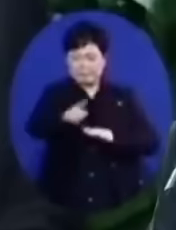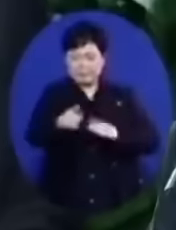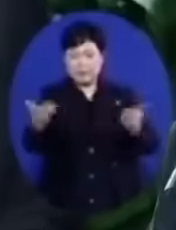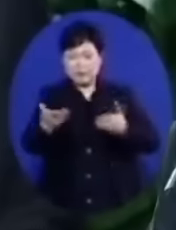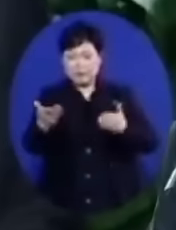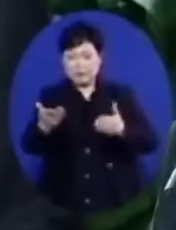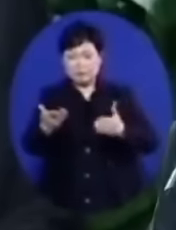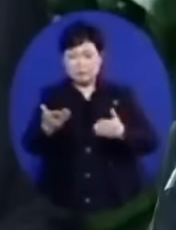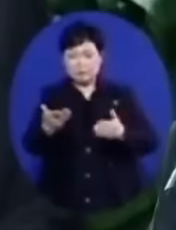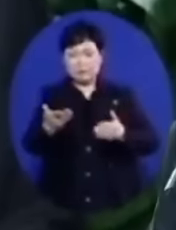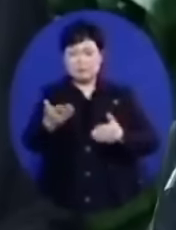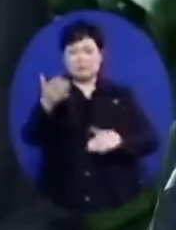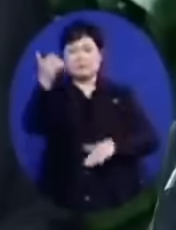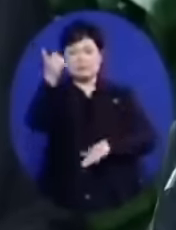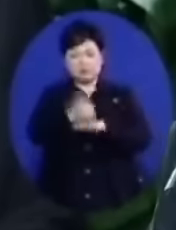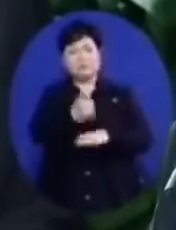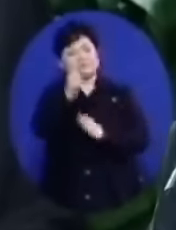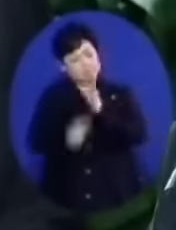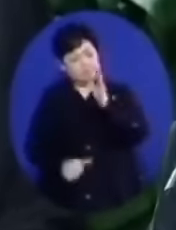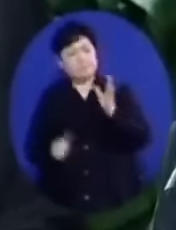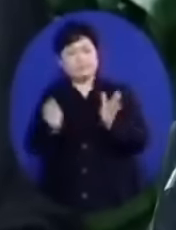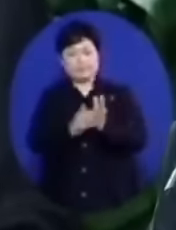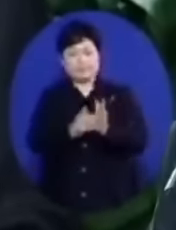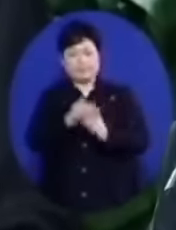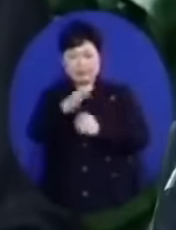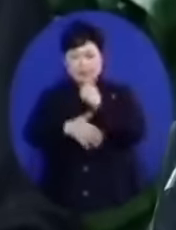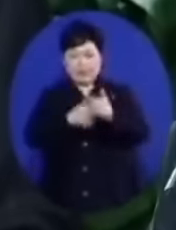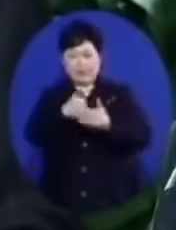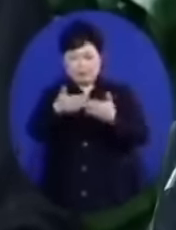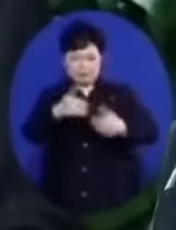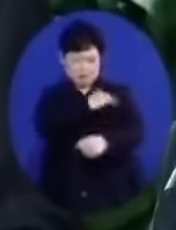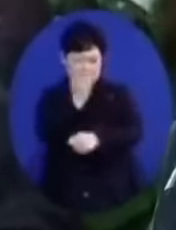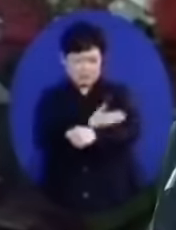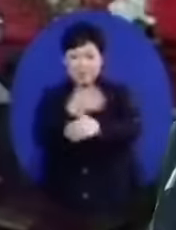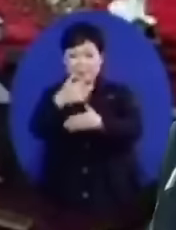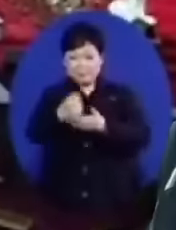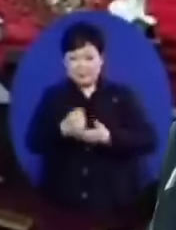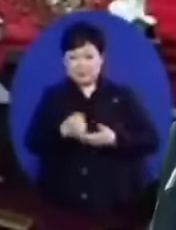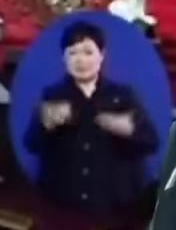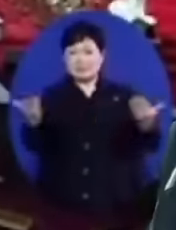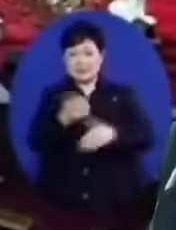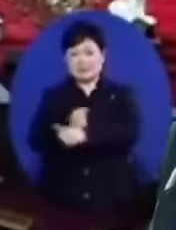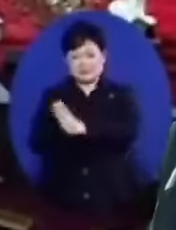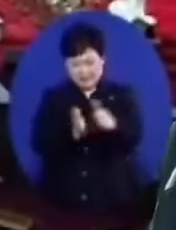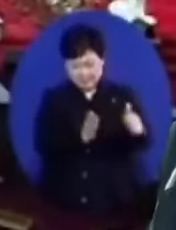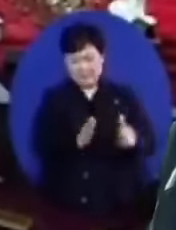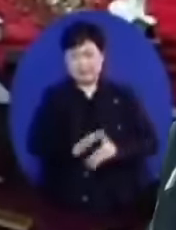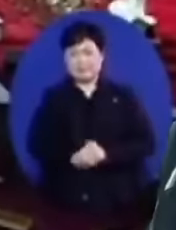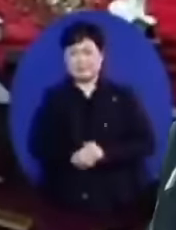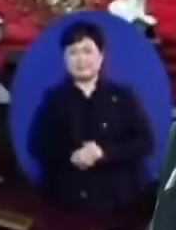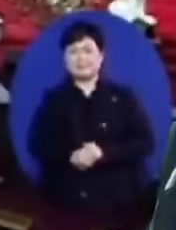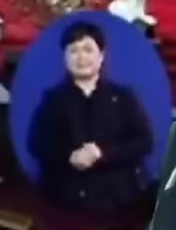그러다가 버림당하는 것입니다. 하나님이 주시는 능력을 받아서 일을 해야지요.